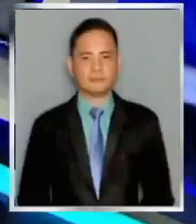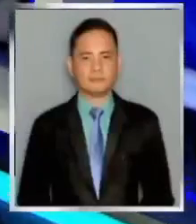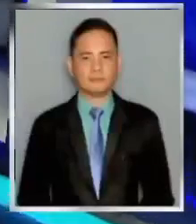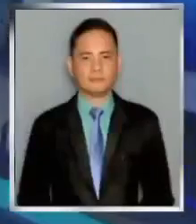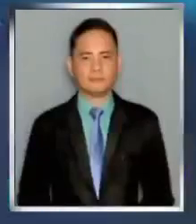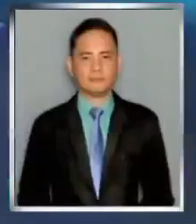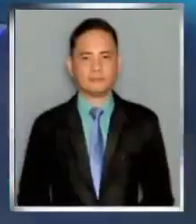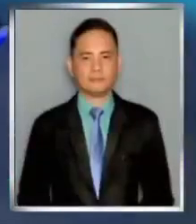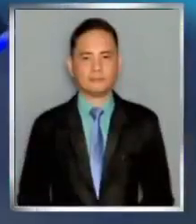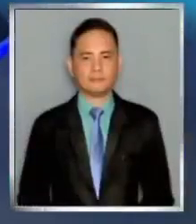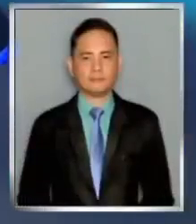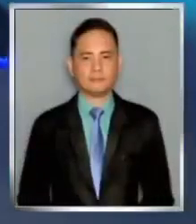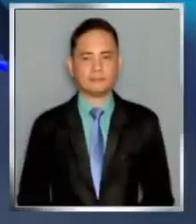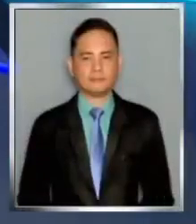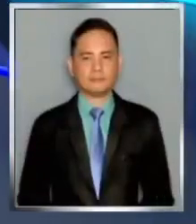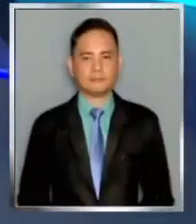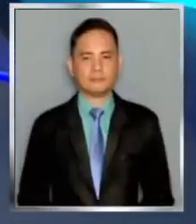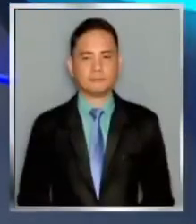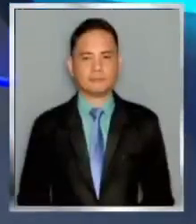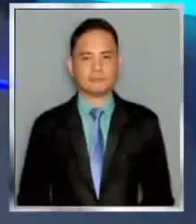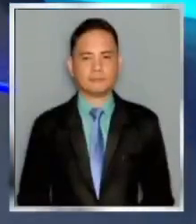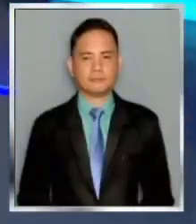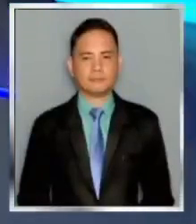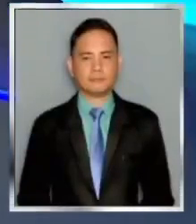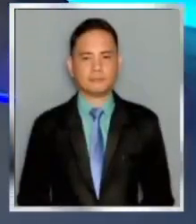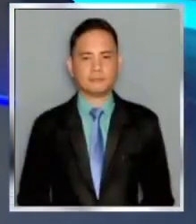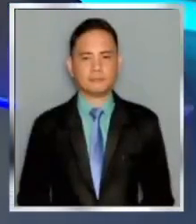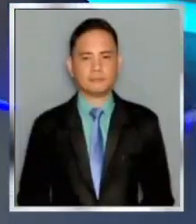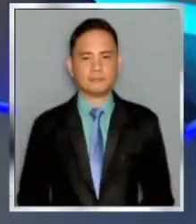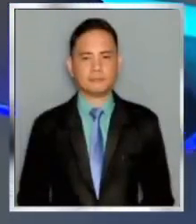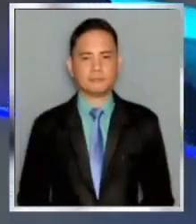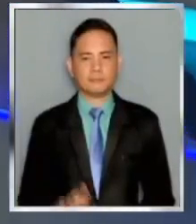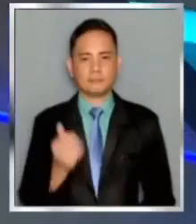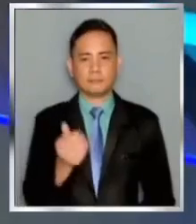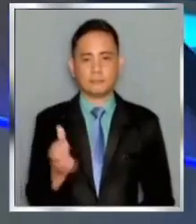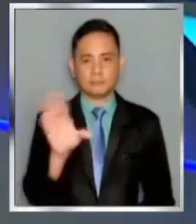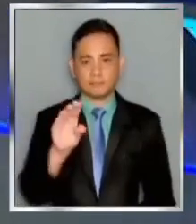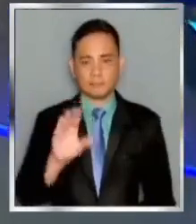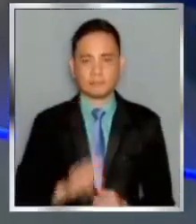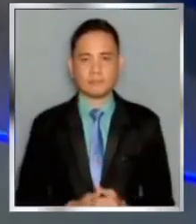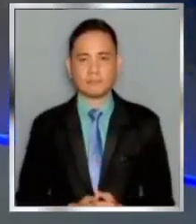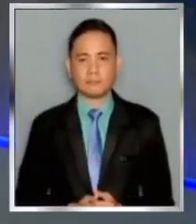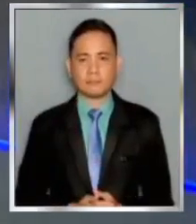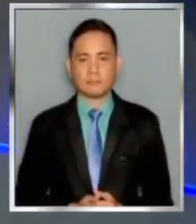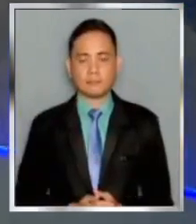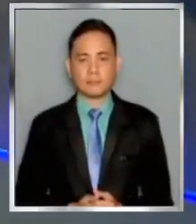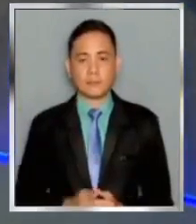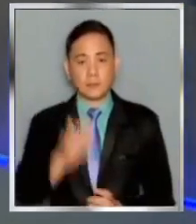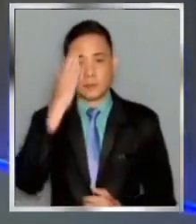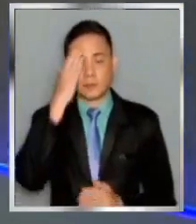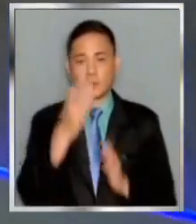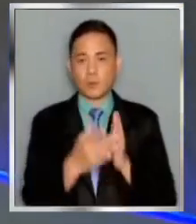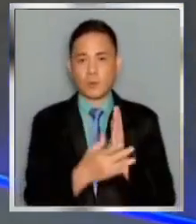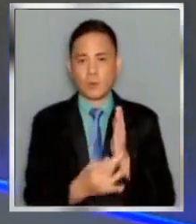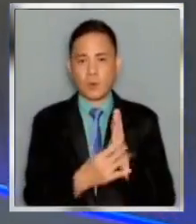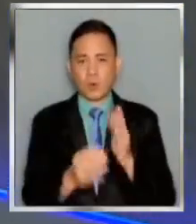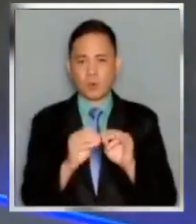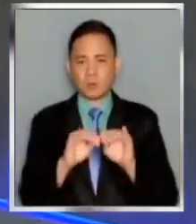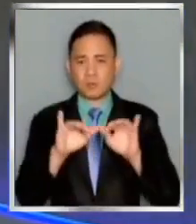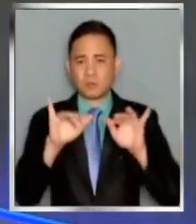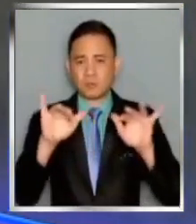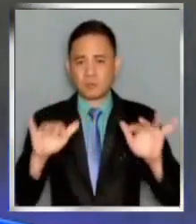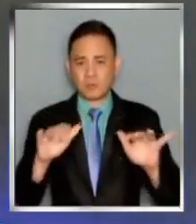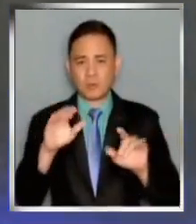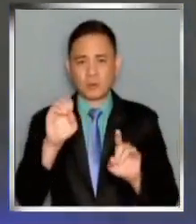banta na rin sa Puerto Galera ang kinokontrol pa ring oil spill sa Oriental Mindoro ayon sa mga eksperto may posibilidad din daw na makaapekto